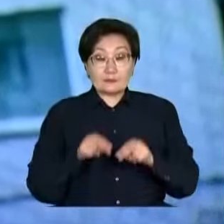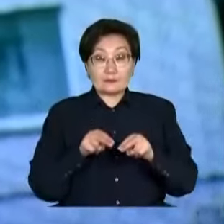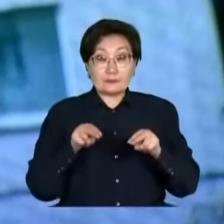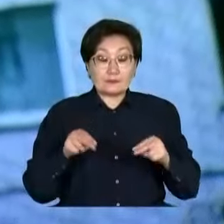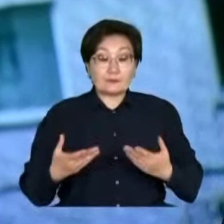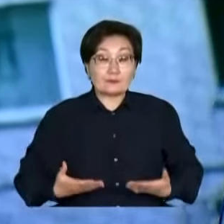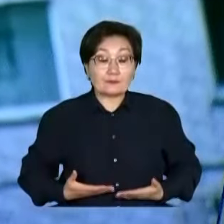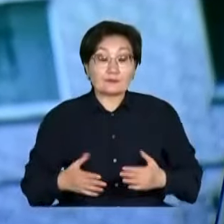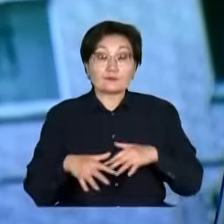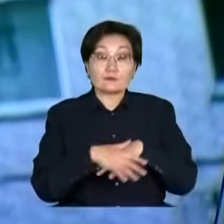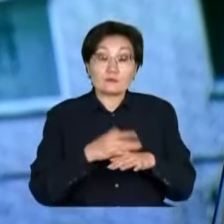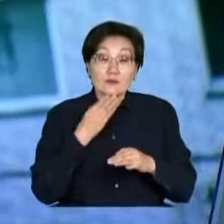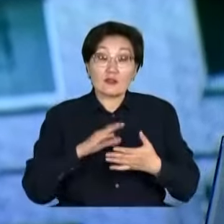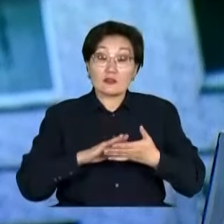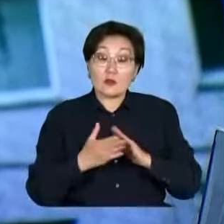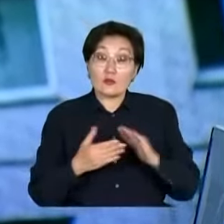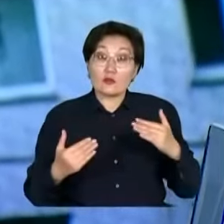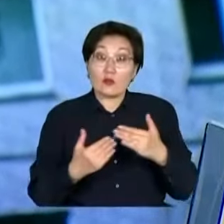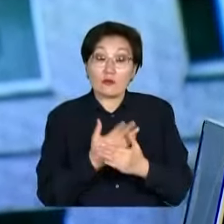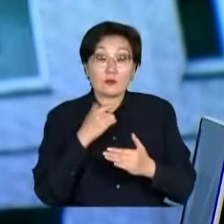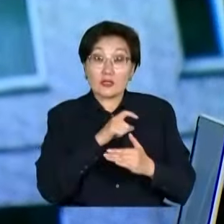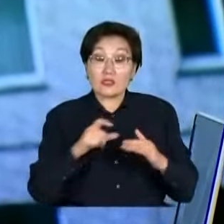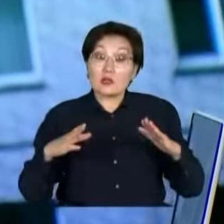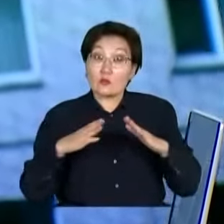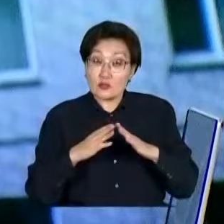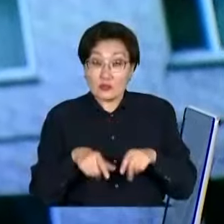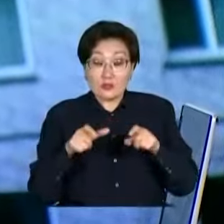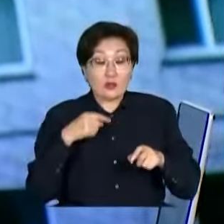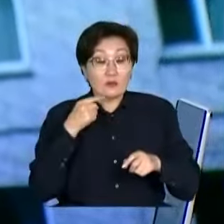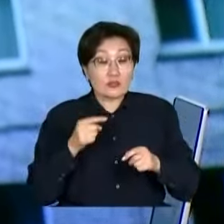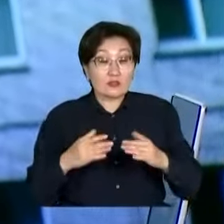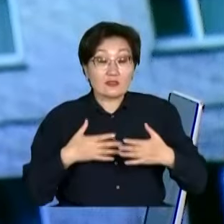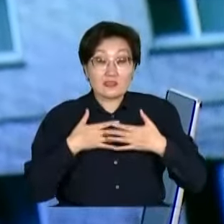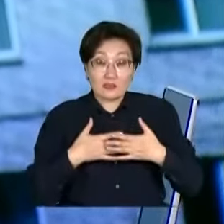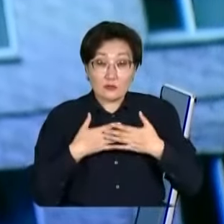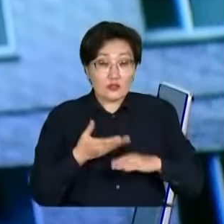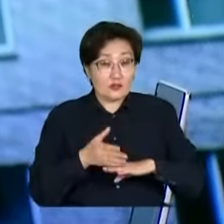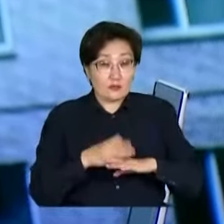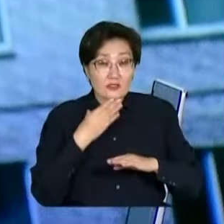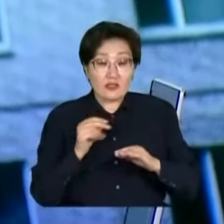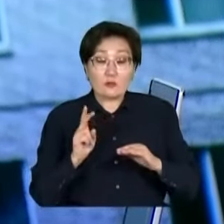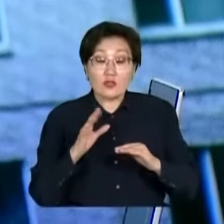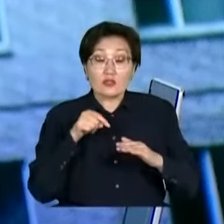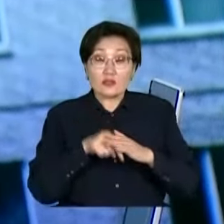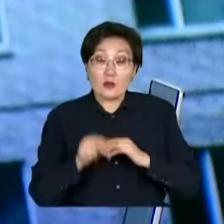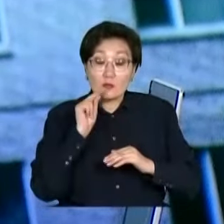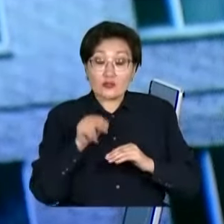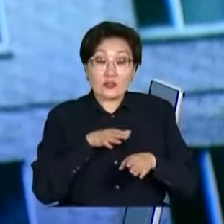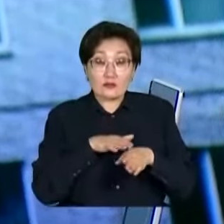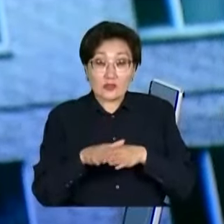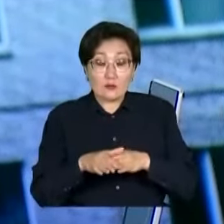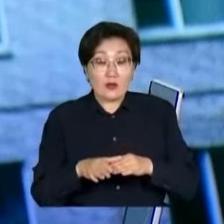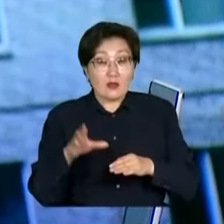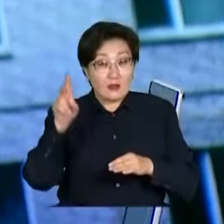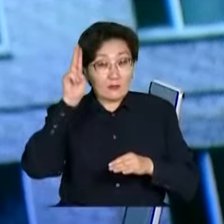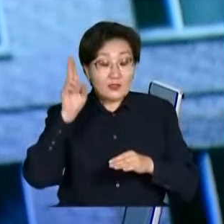Петропавловске жители жалуются на состояние новой многоэтажки. Люди говорят, что задыхаются в собственных квартирах. Всему виной заполненный